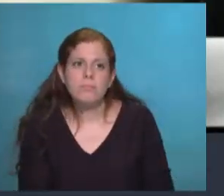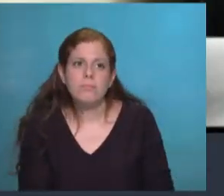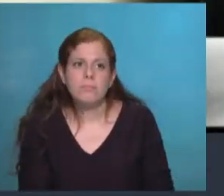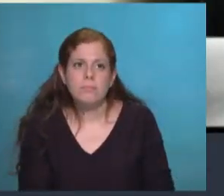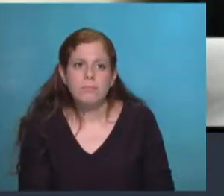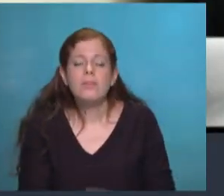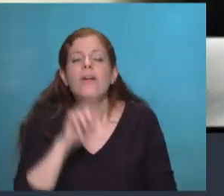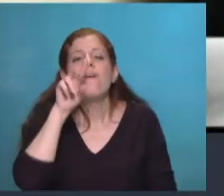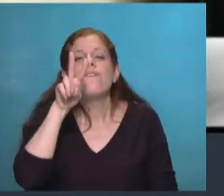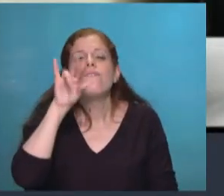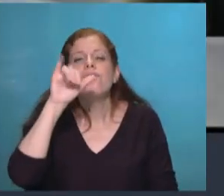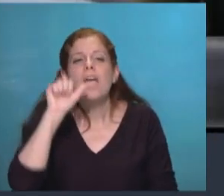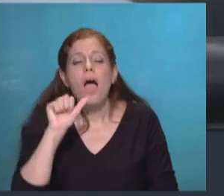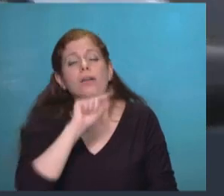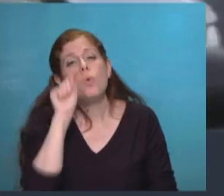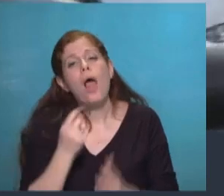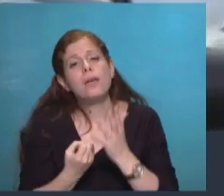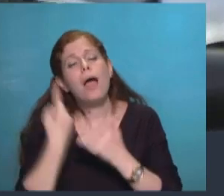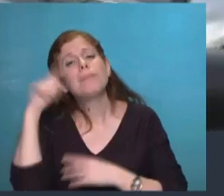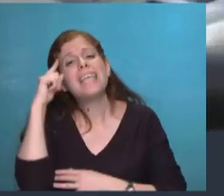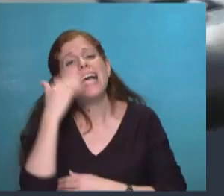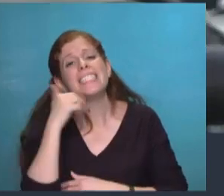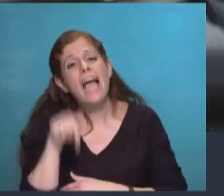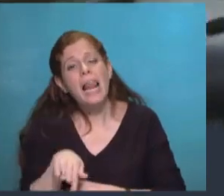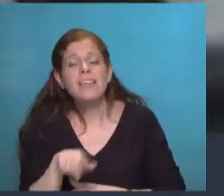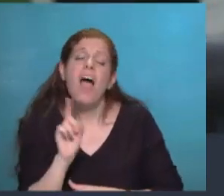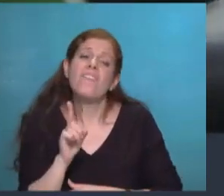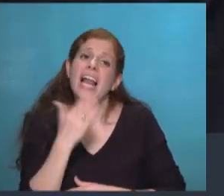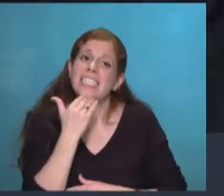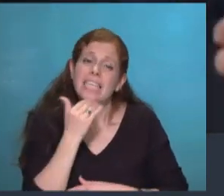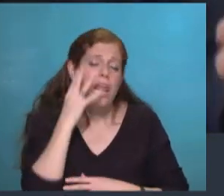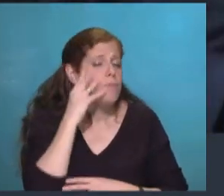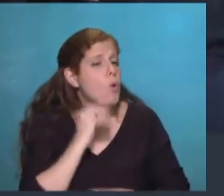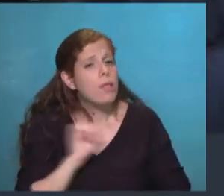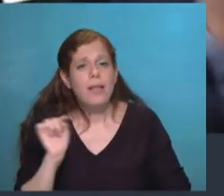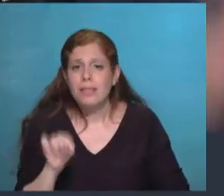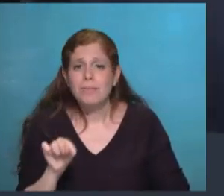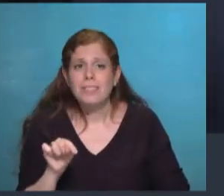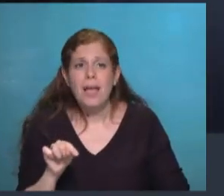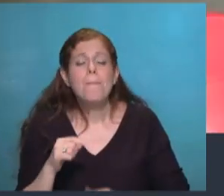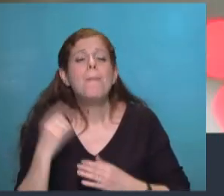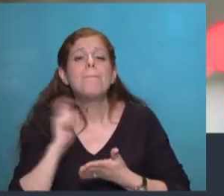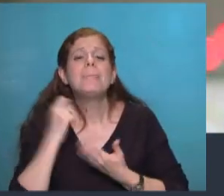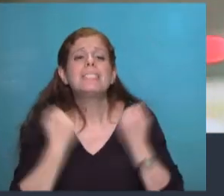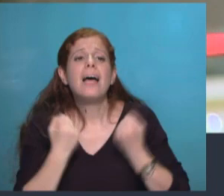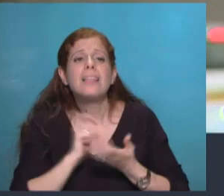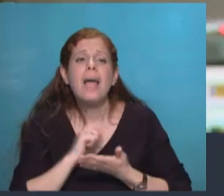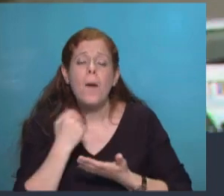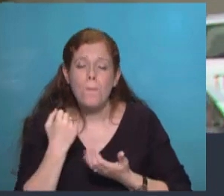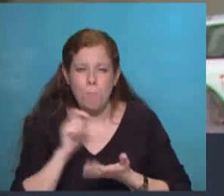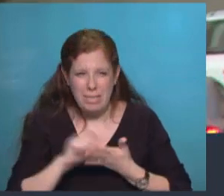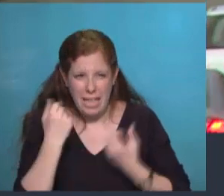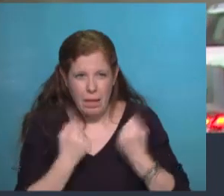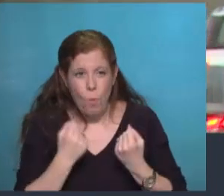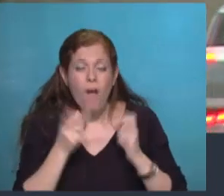7.30 דולר. ויה היא אולי made in Israel, אבל הישראלים לא נהנים ממנה. במשרד התחבורה אפשרו רק לנהגים שממילא